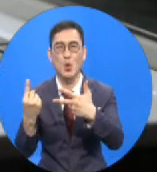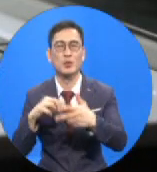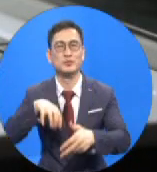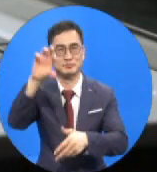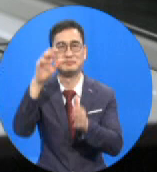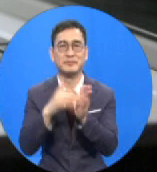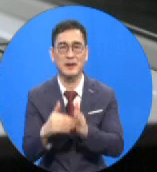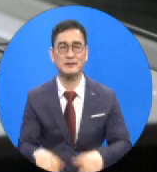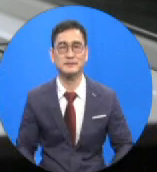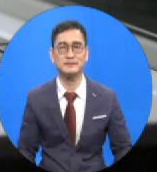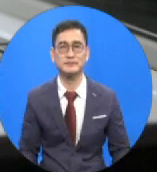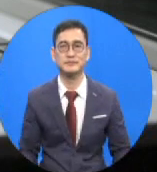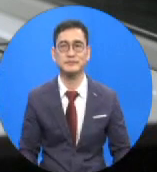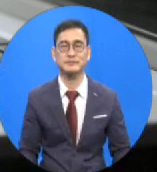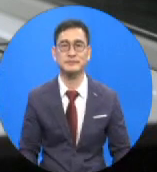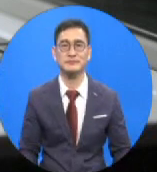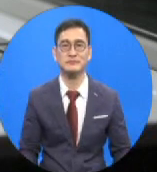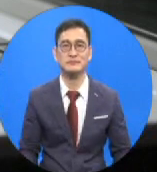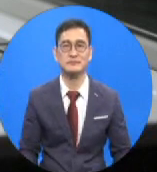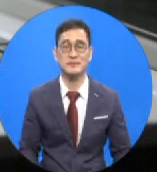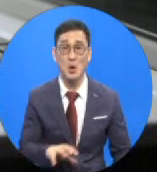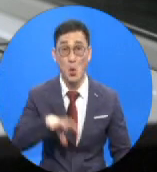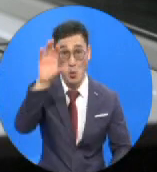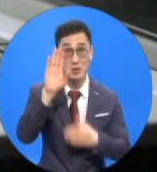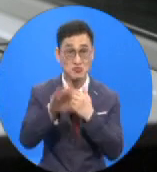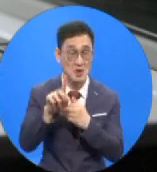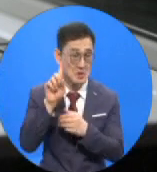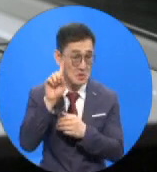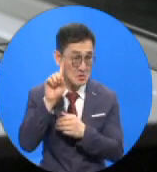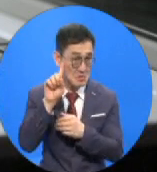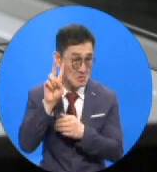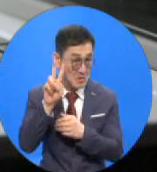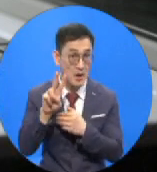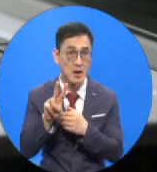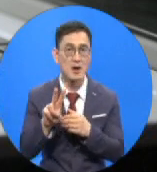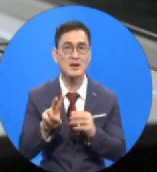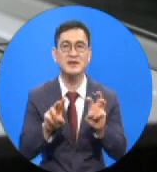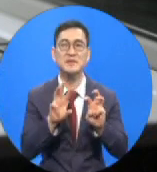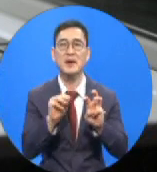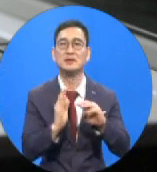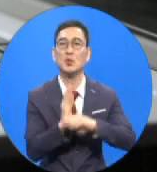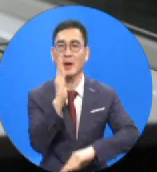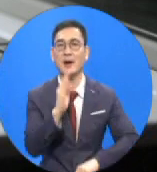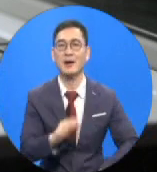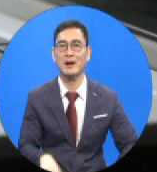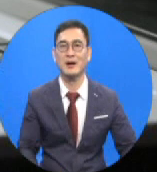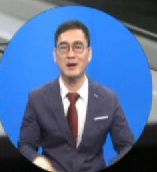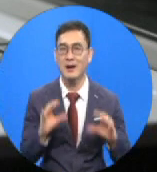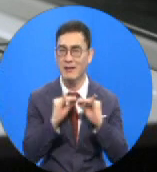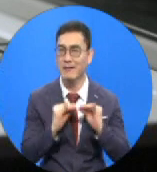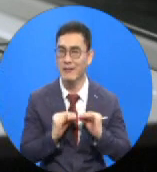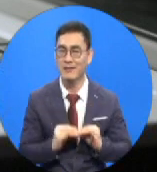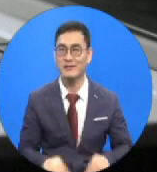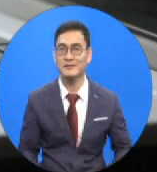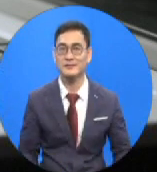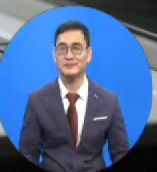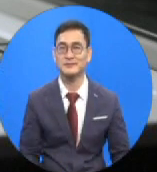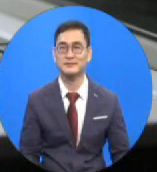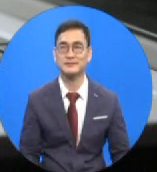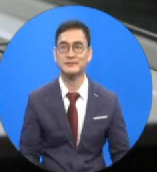딱 하록 안에 답변 요건을 채웠는데 요 보시는 것처럼 11 작성 되서 비공개 놀라 있었는데 27일 날 오후에